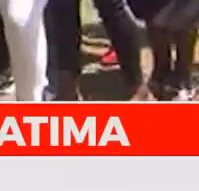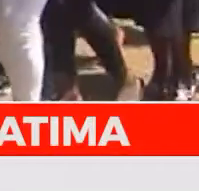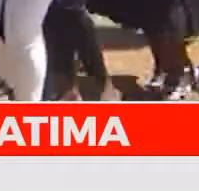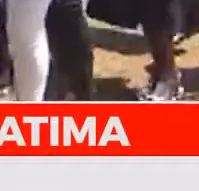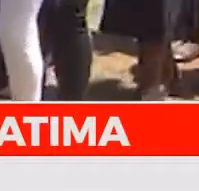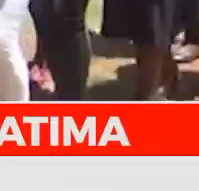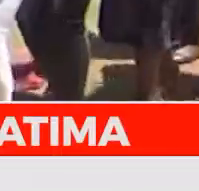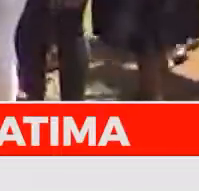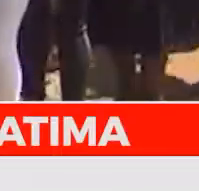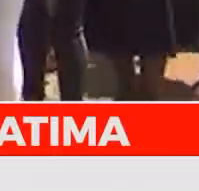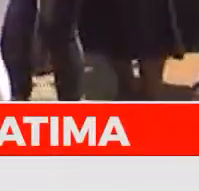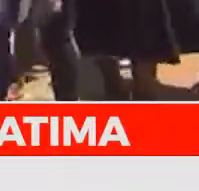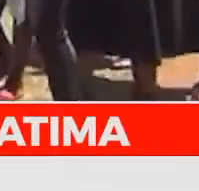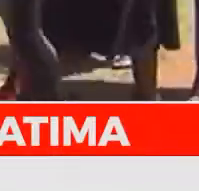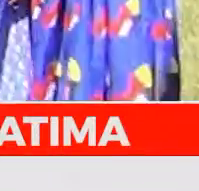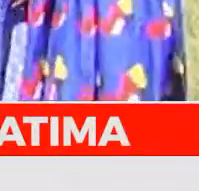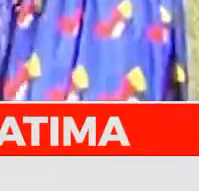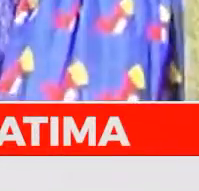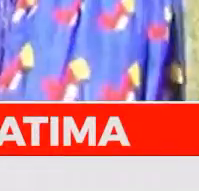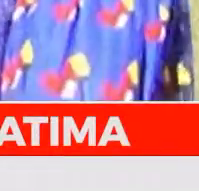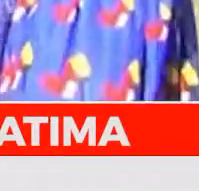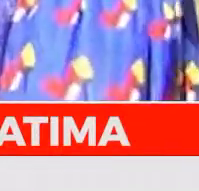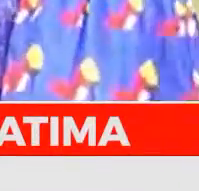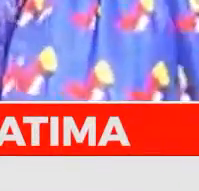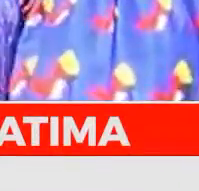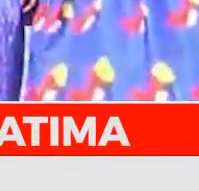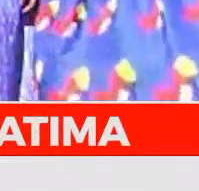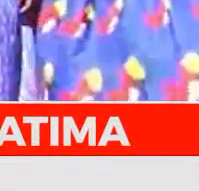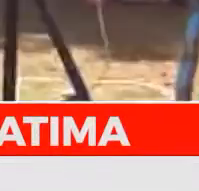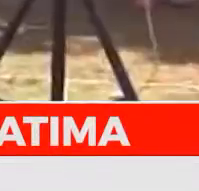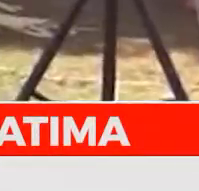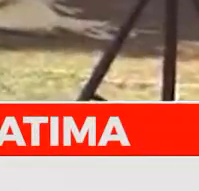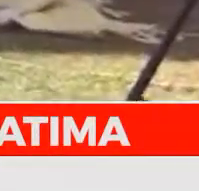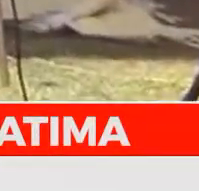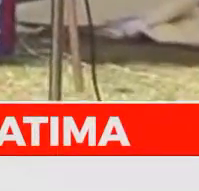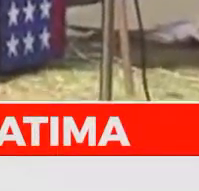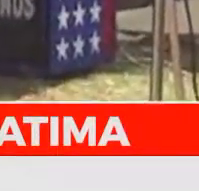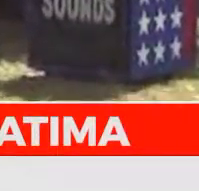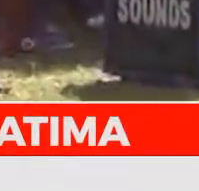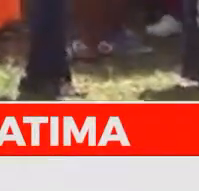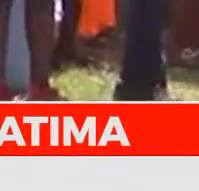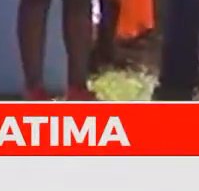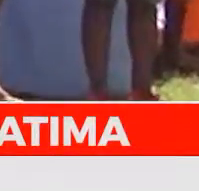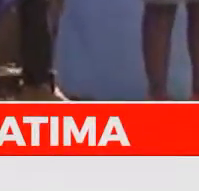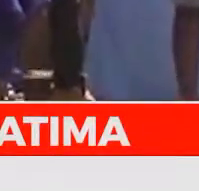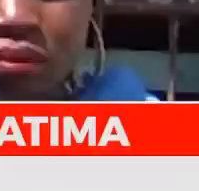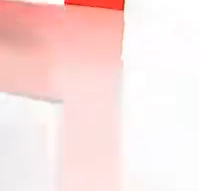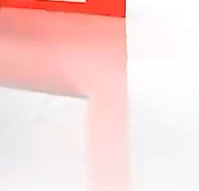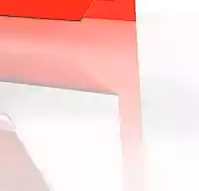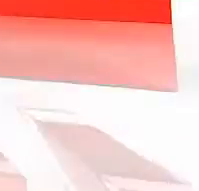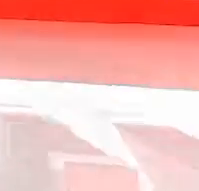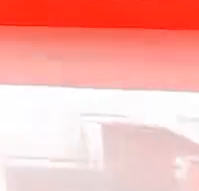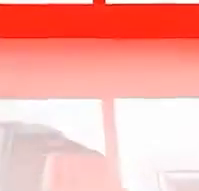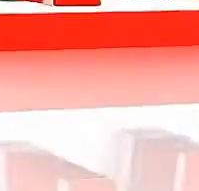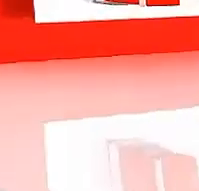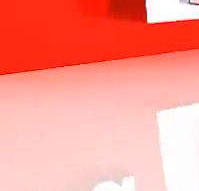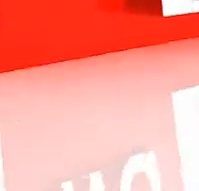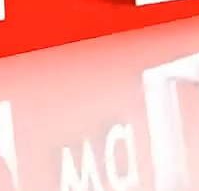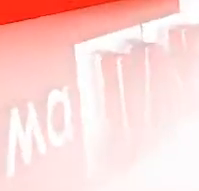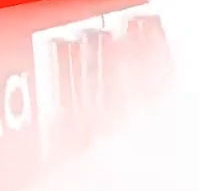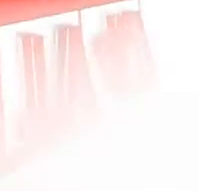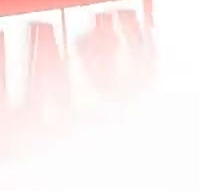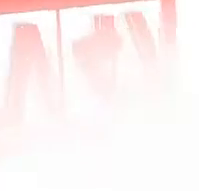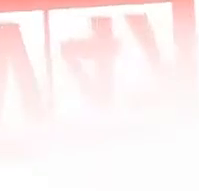Na tutakufahamisha changamoto wanazokumbana nazo wasichana mayatima mikononi mwa walezi wao.